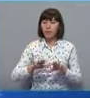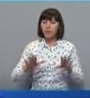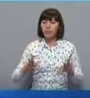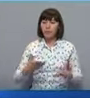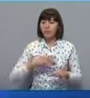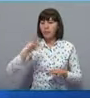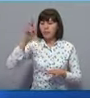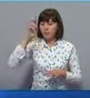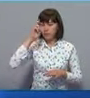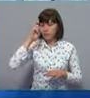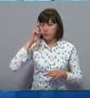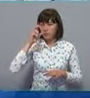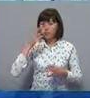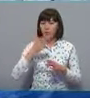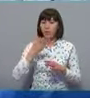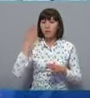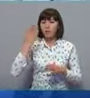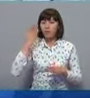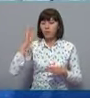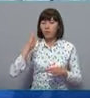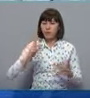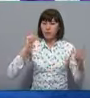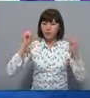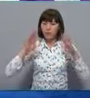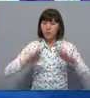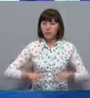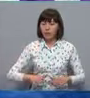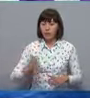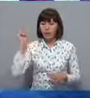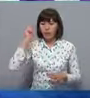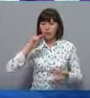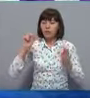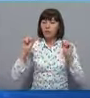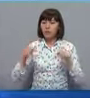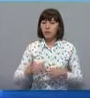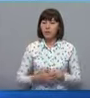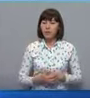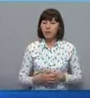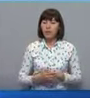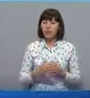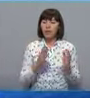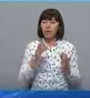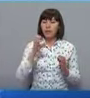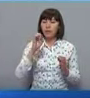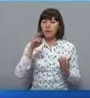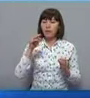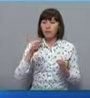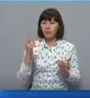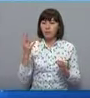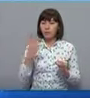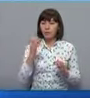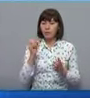біздің мемлекетімізде квоталар берілген, жоғарғы оқу орындарында білім ала алады. Ұлттық бірыңғай тестілеудің өзінде 4 рет